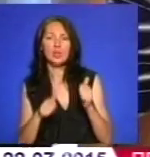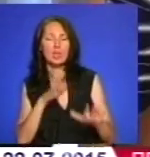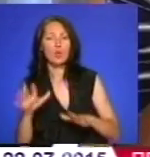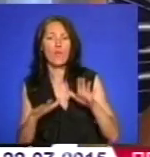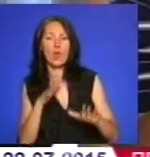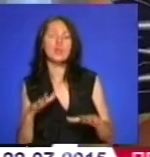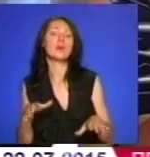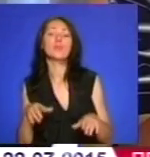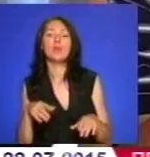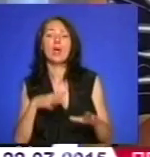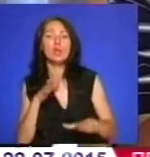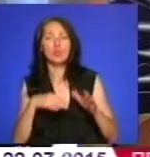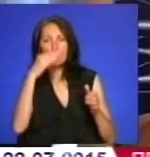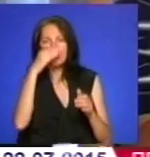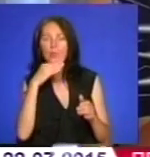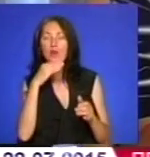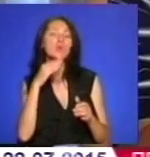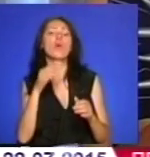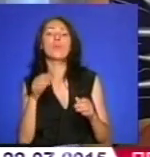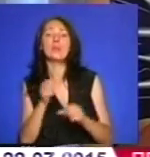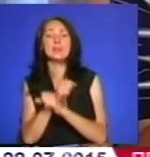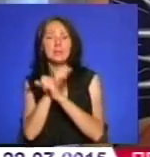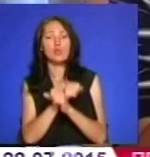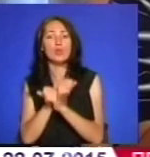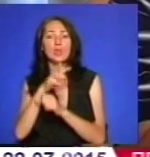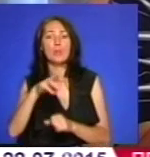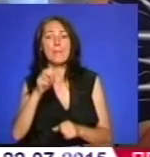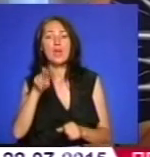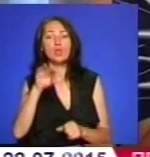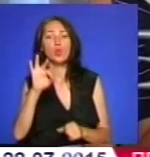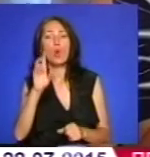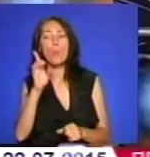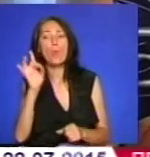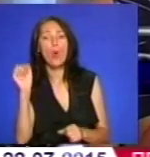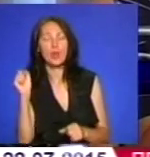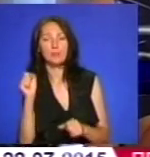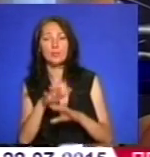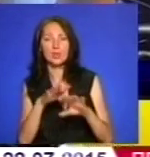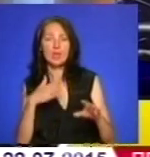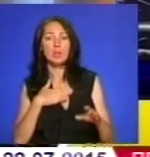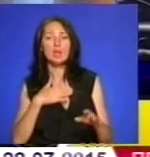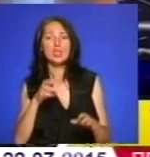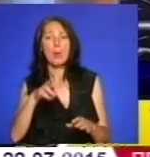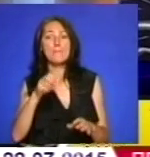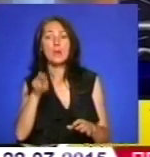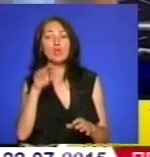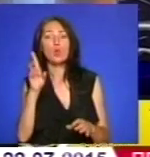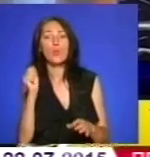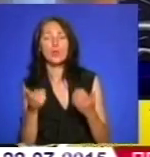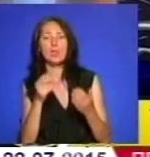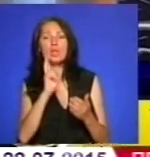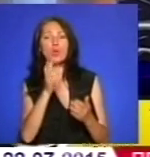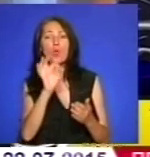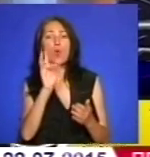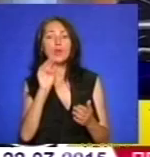в Миколинцях, у санаторії Медобори. Ну, але по оснащенню зал наш, от, на Медоборах. Навіть на кончезаспі